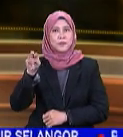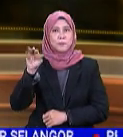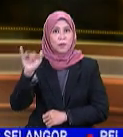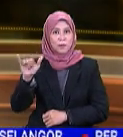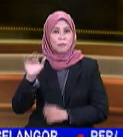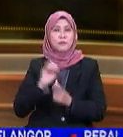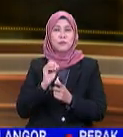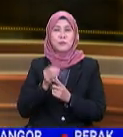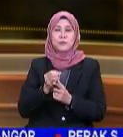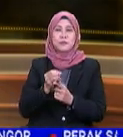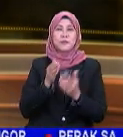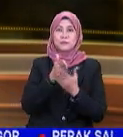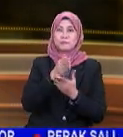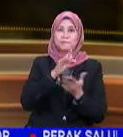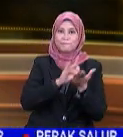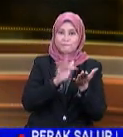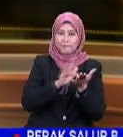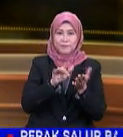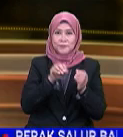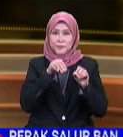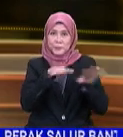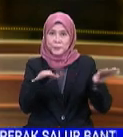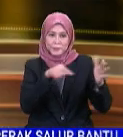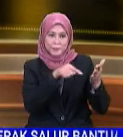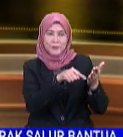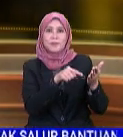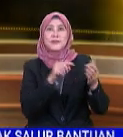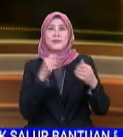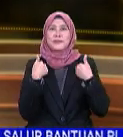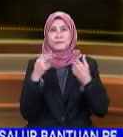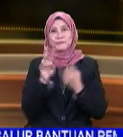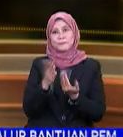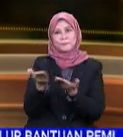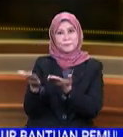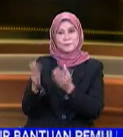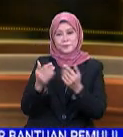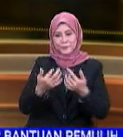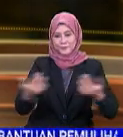www.met.gov.my atau menerusi laman sosial media kami seperti yang telah tertera di sini.